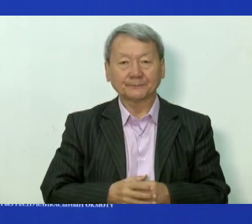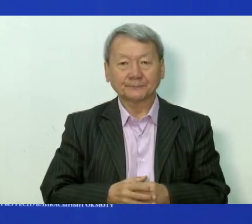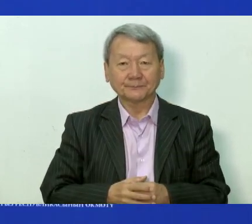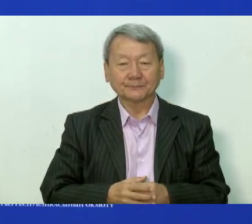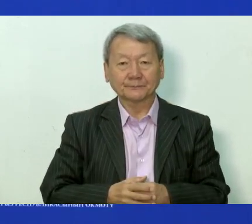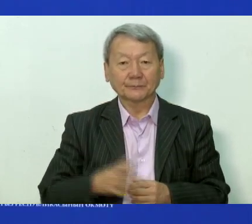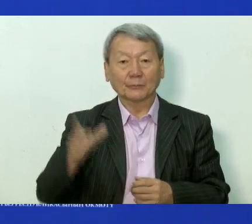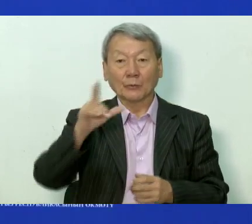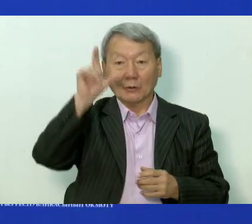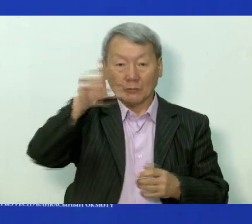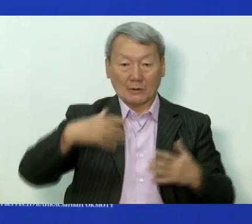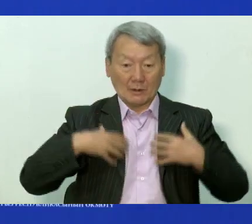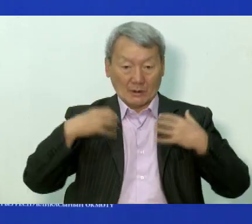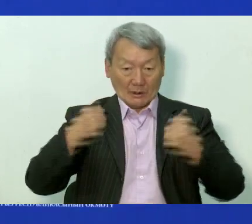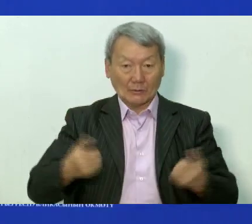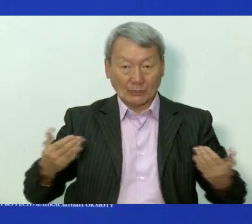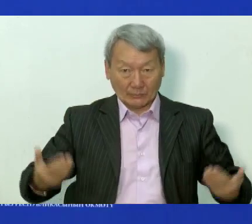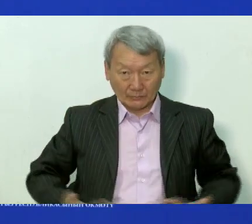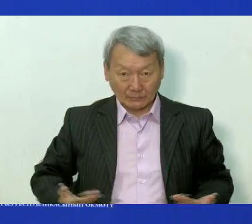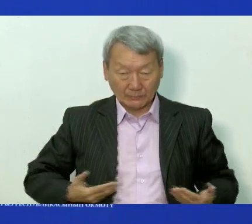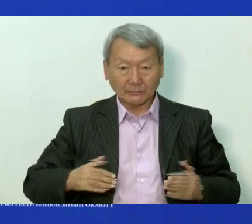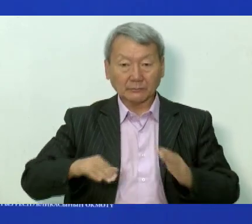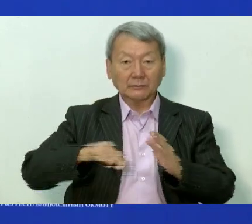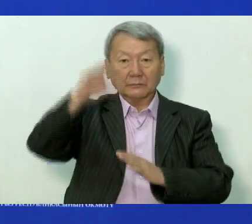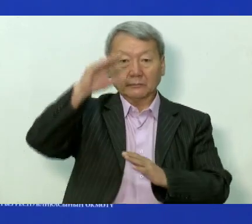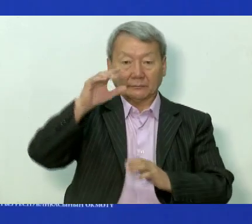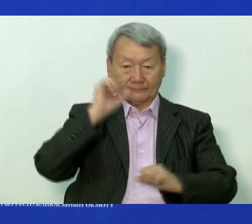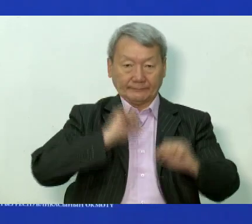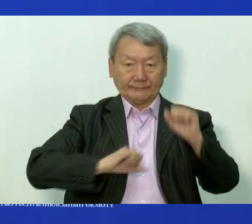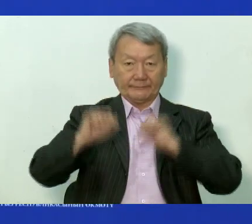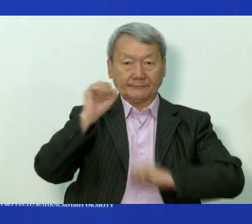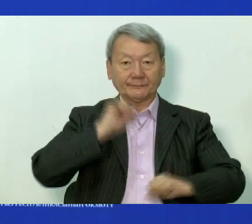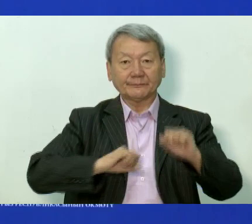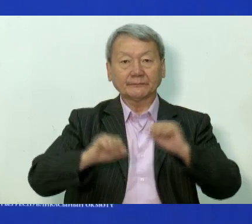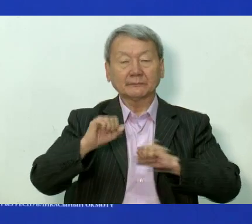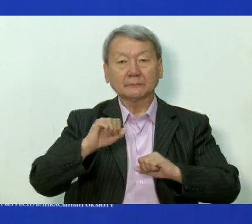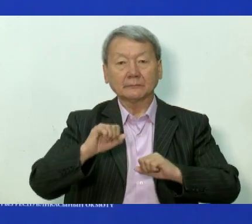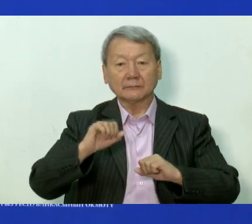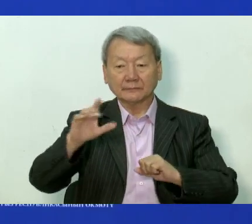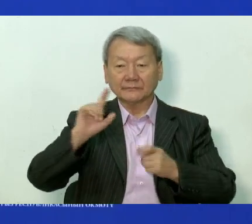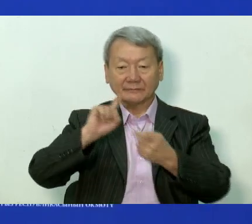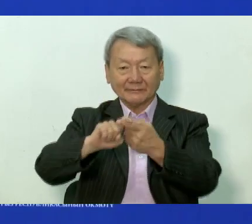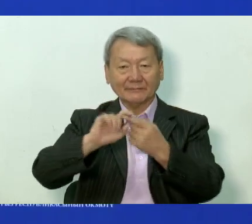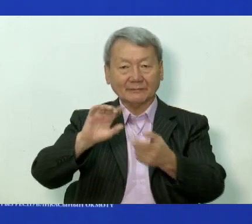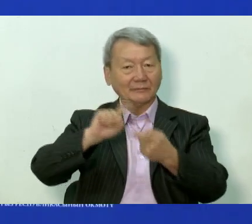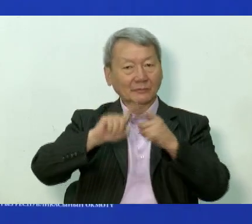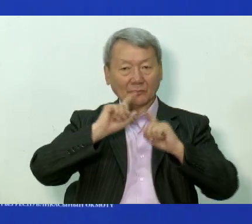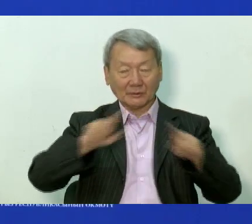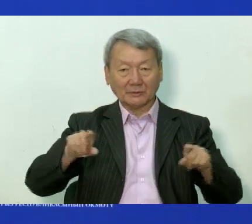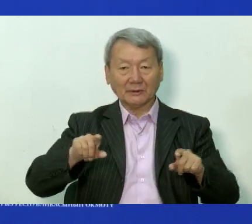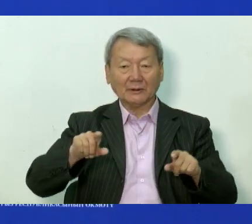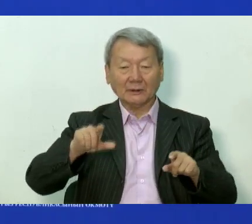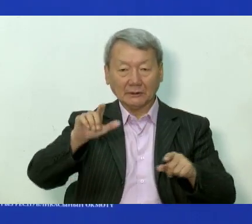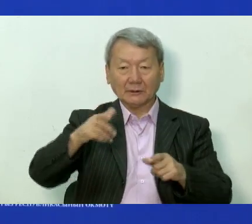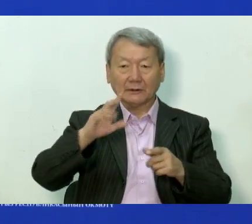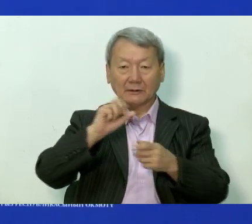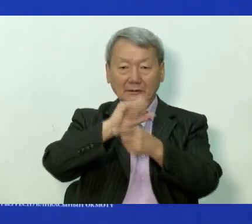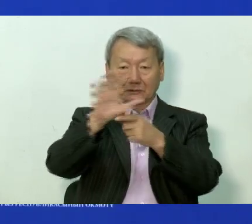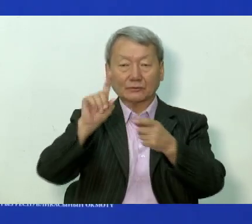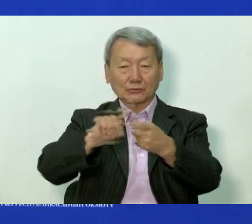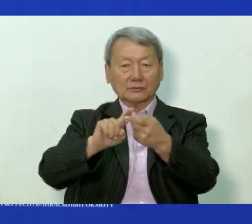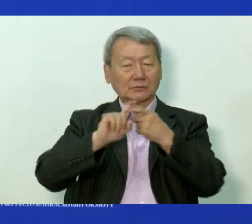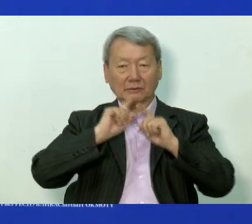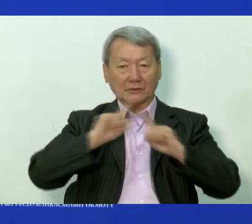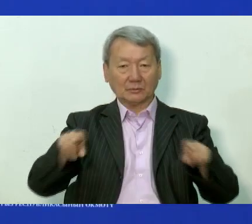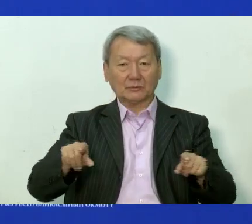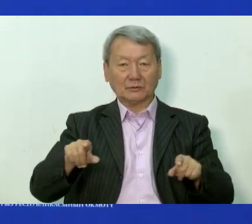Так как здоровый образ жизни повышает сопротивляемость организма к инфекциям, в том числе коронавирусной инфекции,